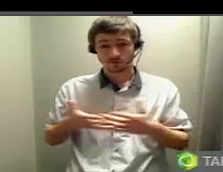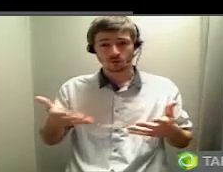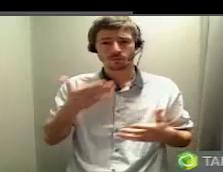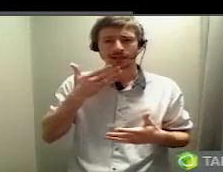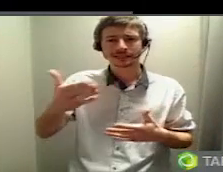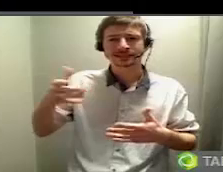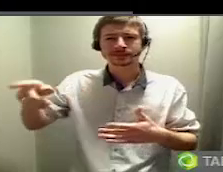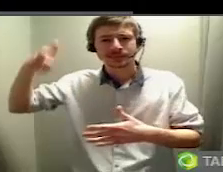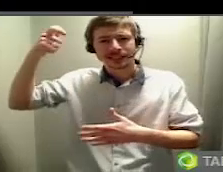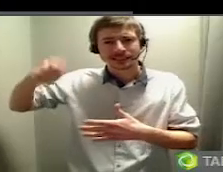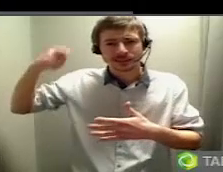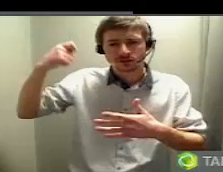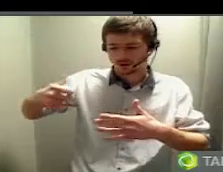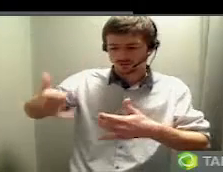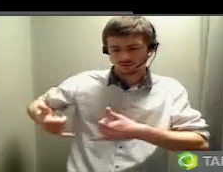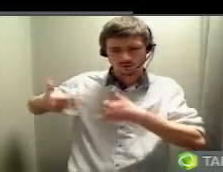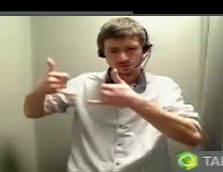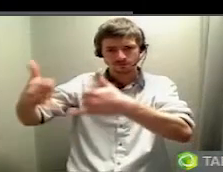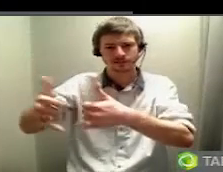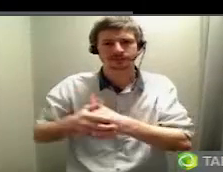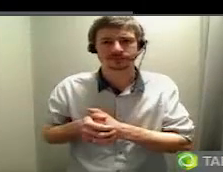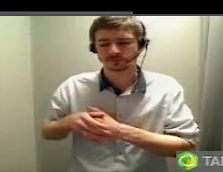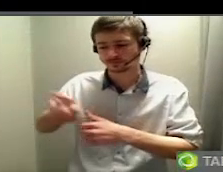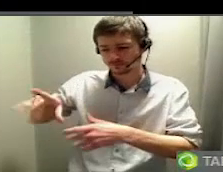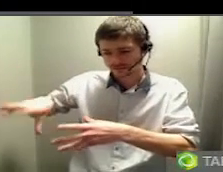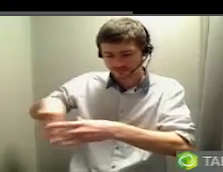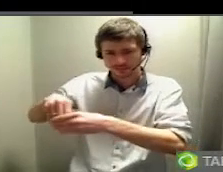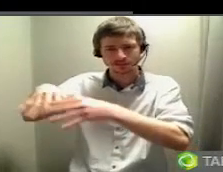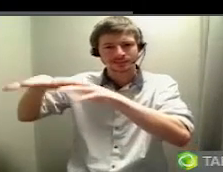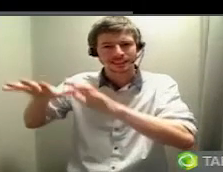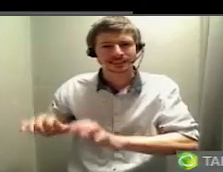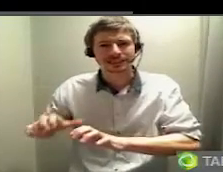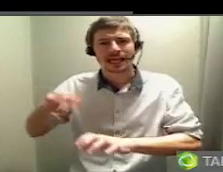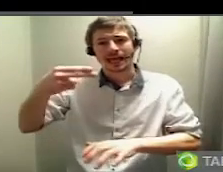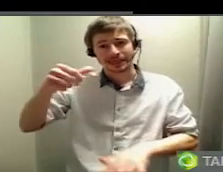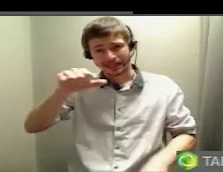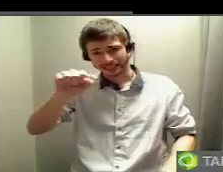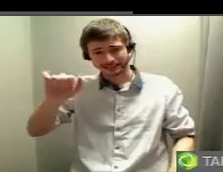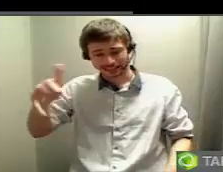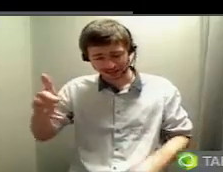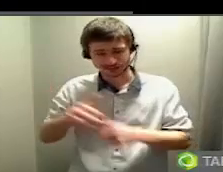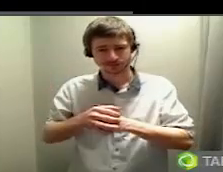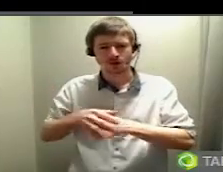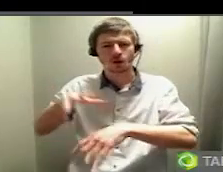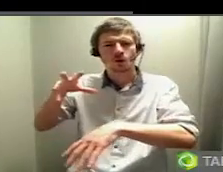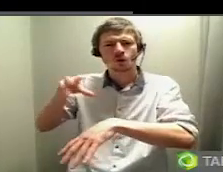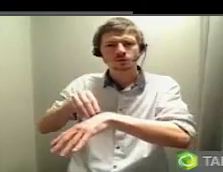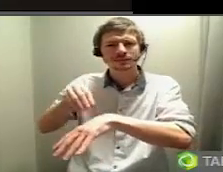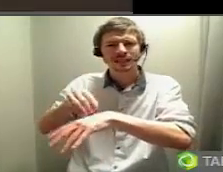de l'ANASEJ, conseillère municipale de la ville d'Hermont. Nous allons accueillir ce soir Brigitte